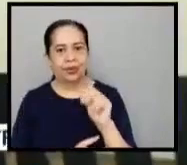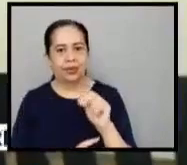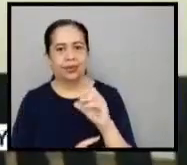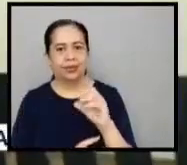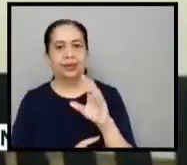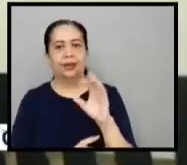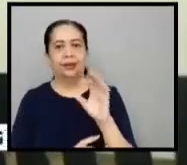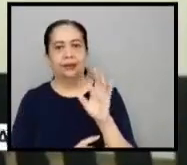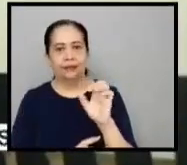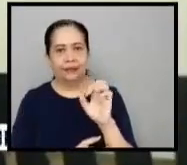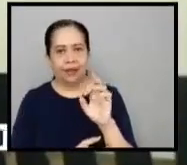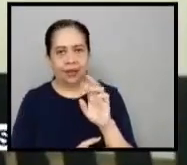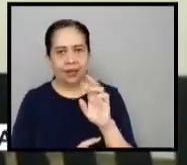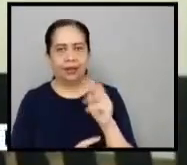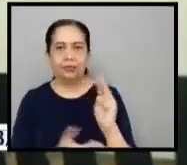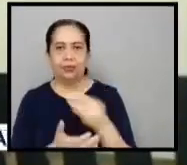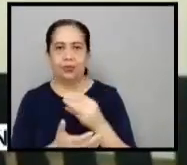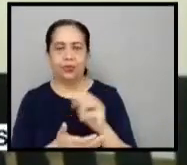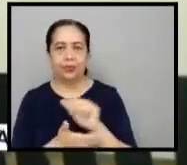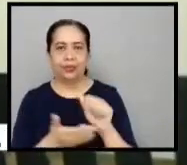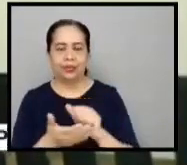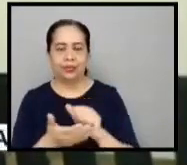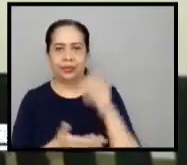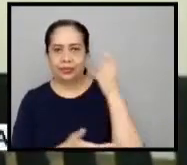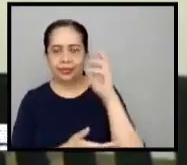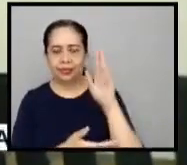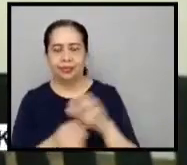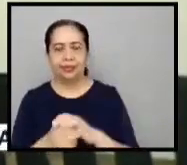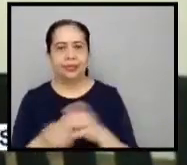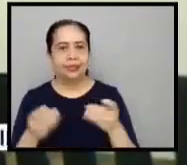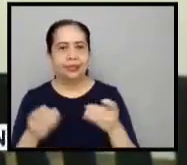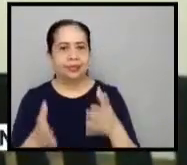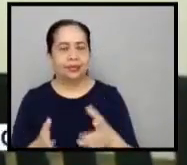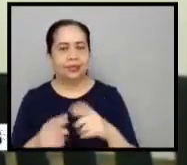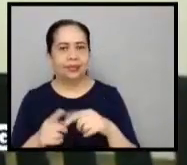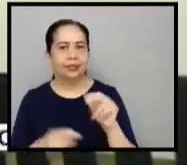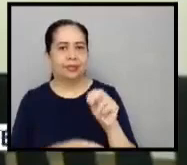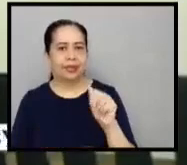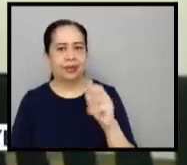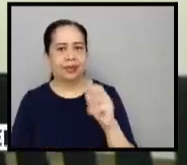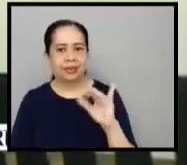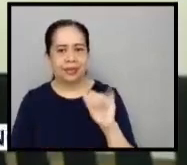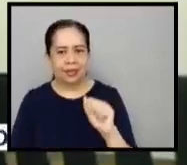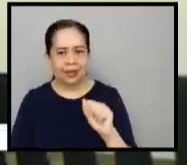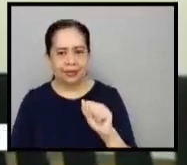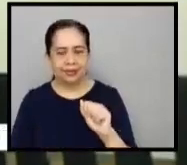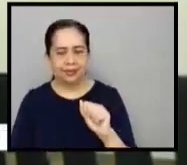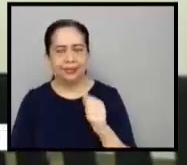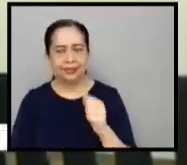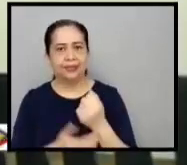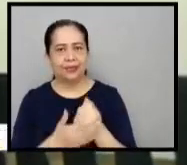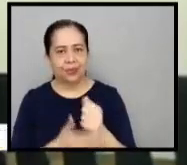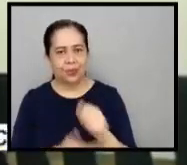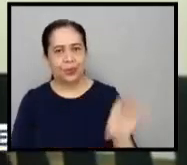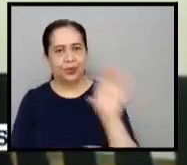Musical Arts at ang Program and Artistic Director ng NAMCIA. Good morning, sir! Welcome po sa Rise and Shine Pilipinas.